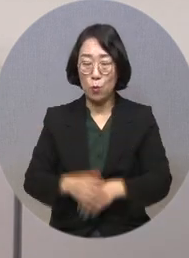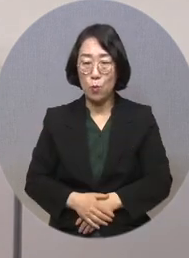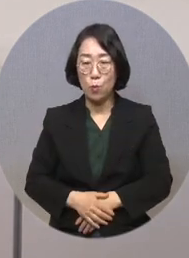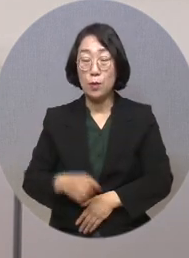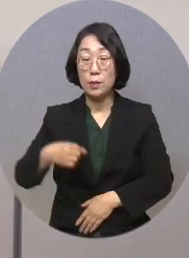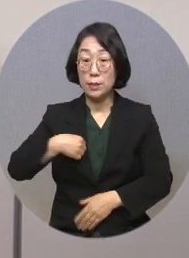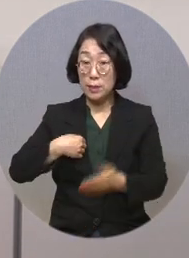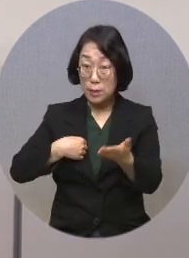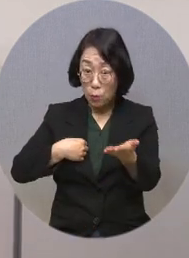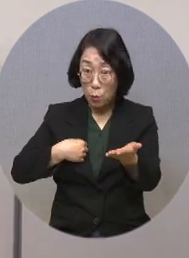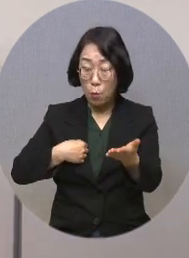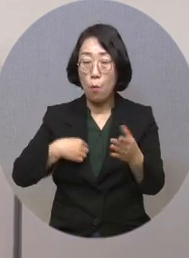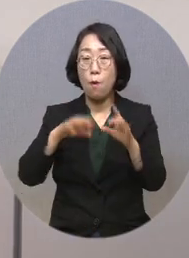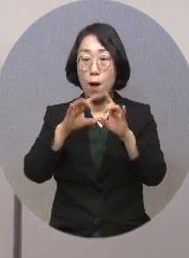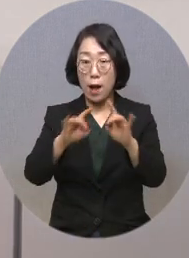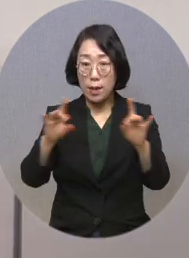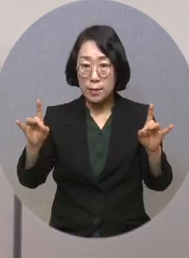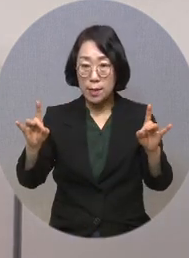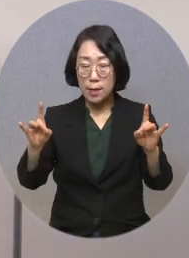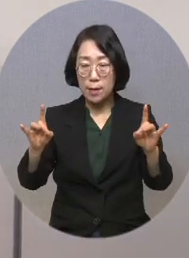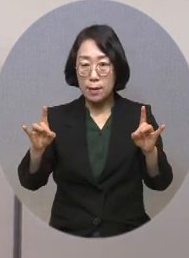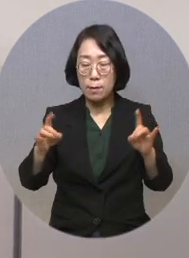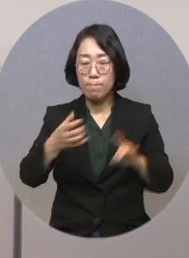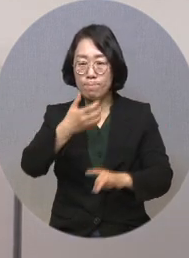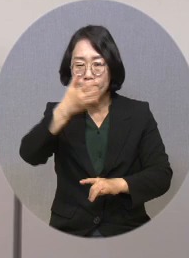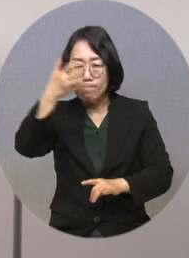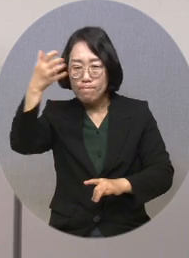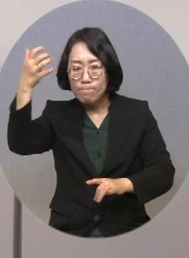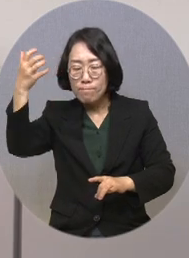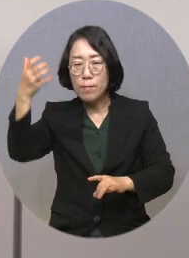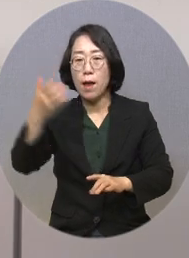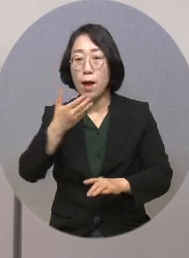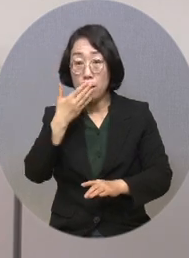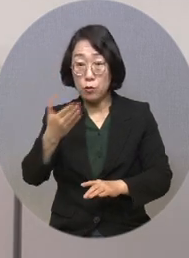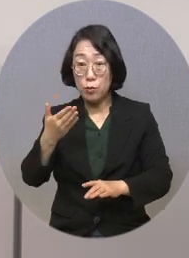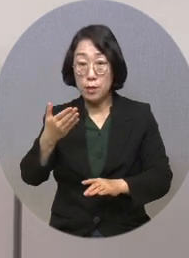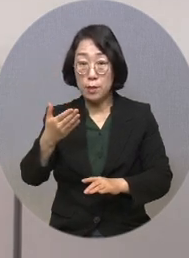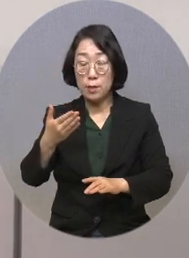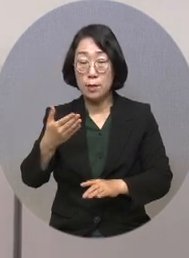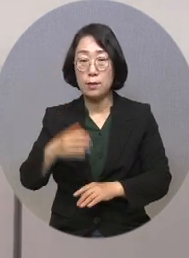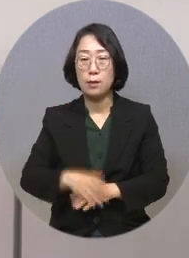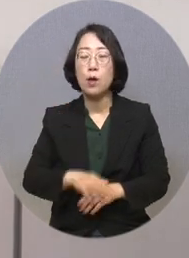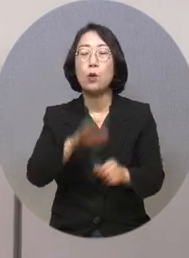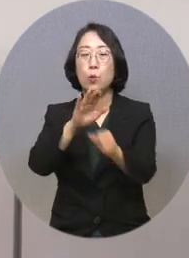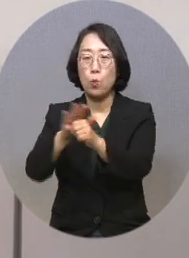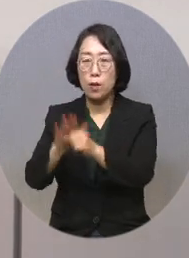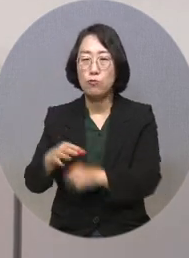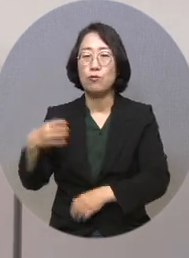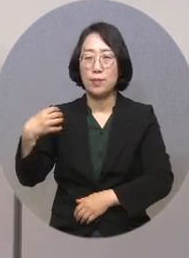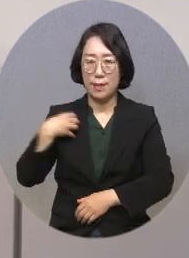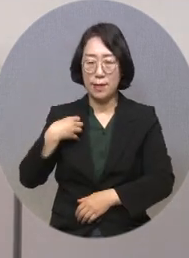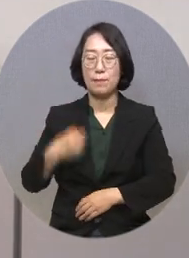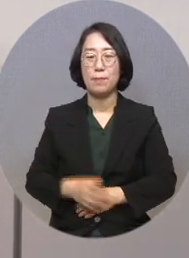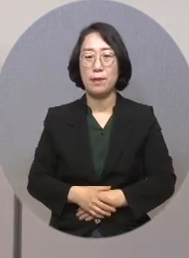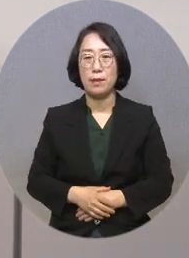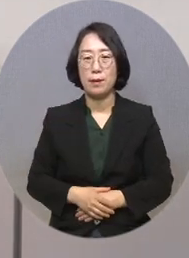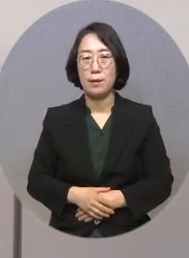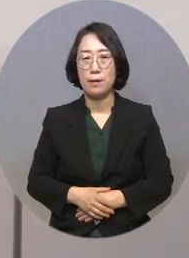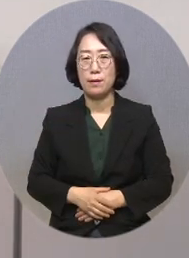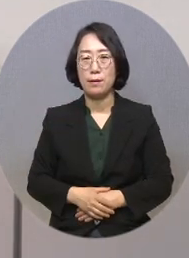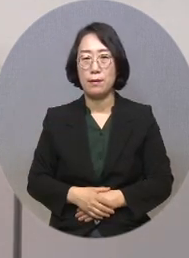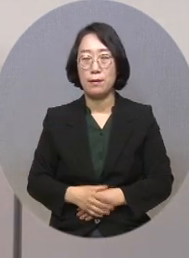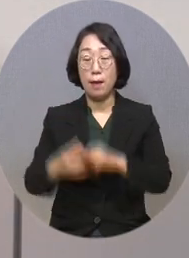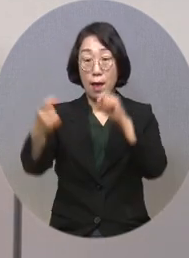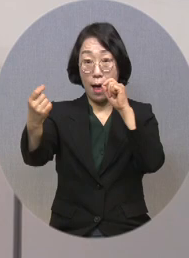스스로 꿈을 꿀 수 있는 분위기를 만들어주는 것이 관에서 해야 할 역할입니다.